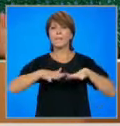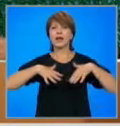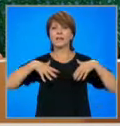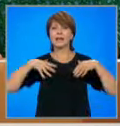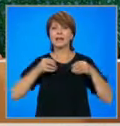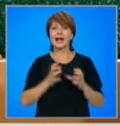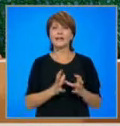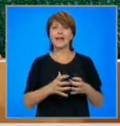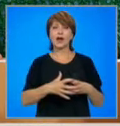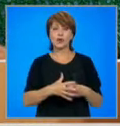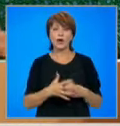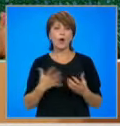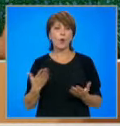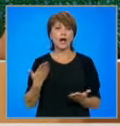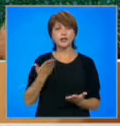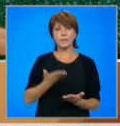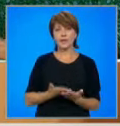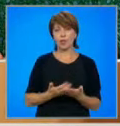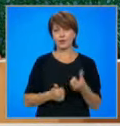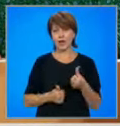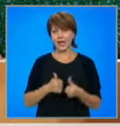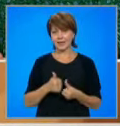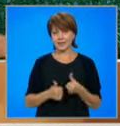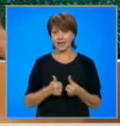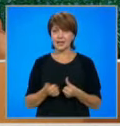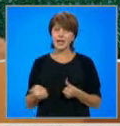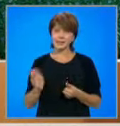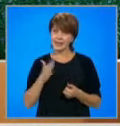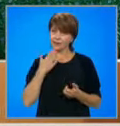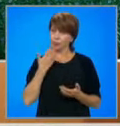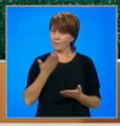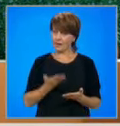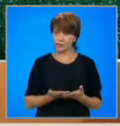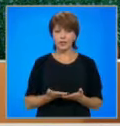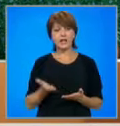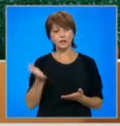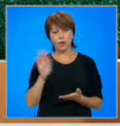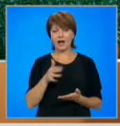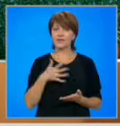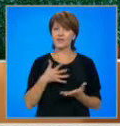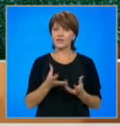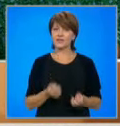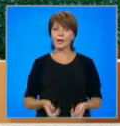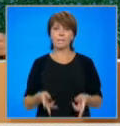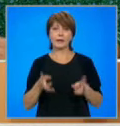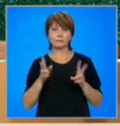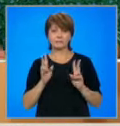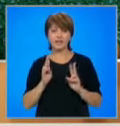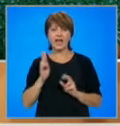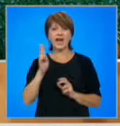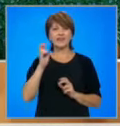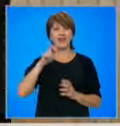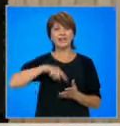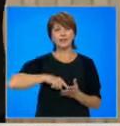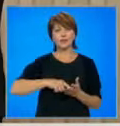тя кога ще предложи кандидат. И вече след като предложи кандидат, стъпваме на решение 20 от 92-а и то